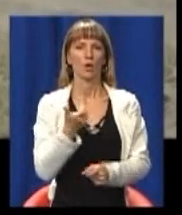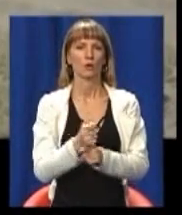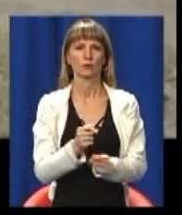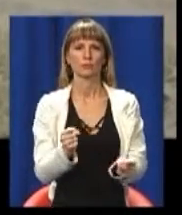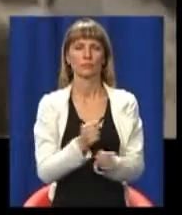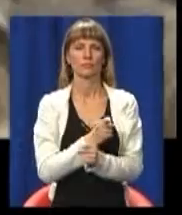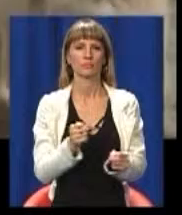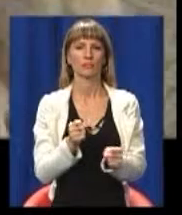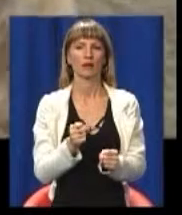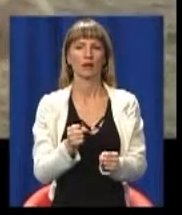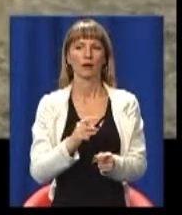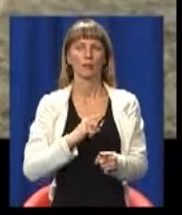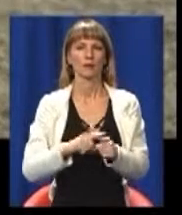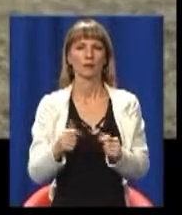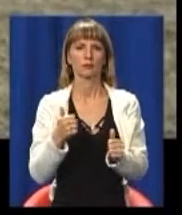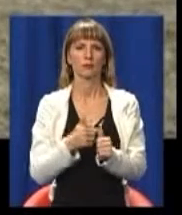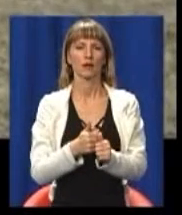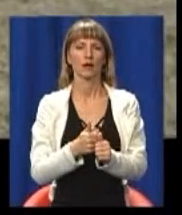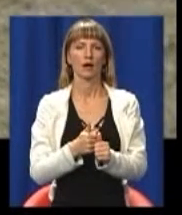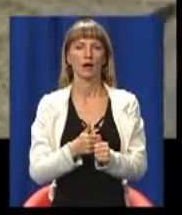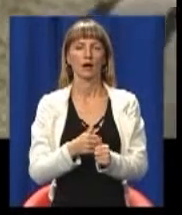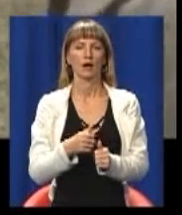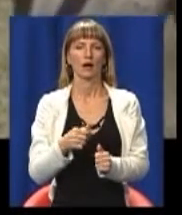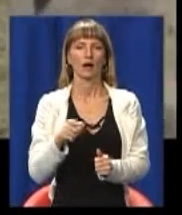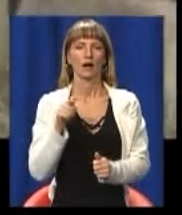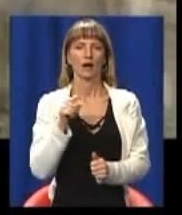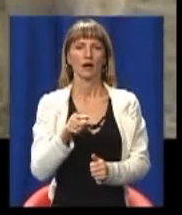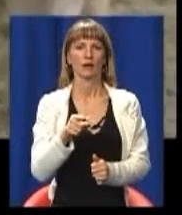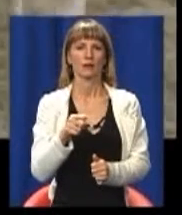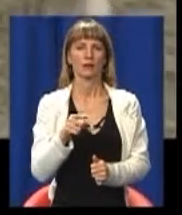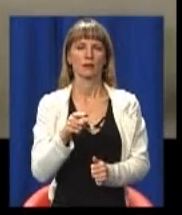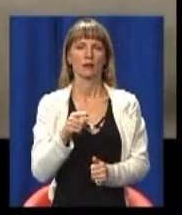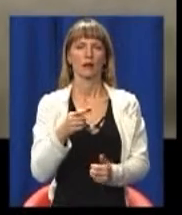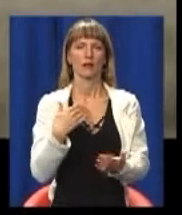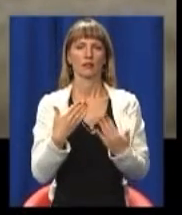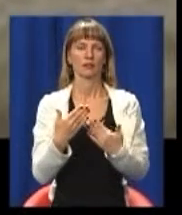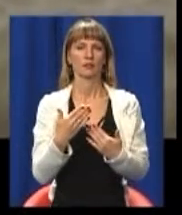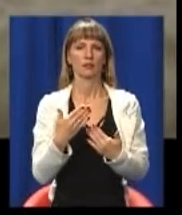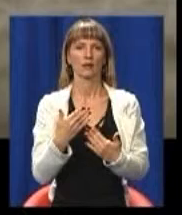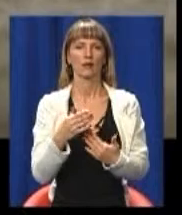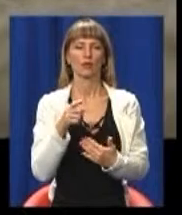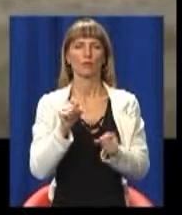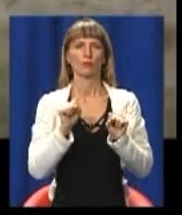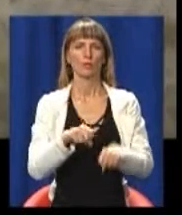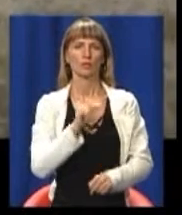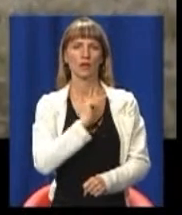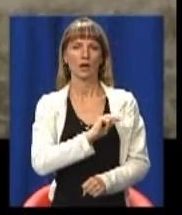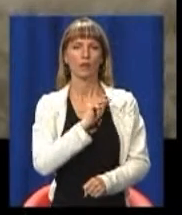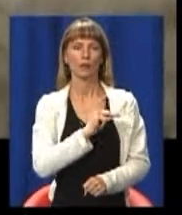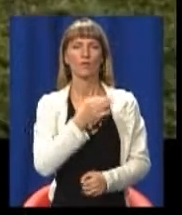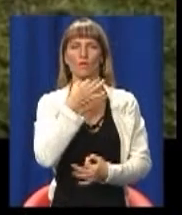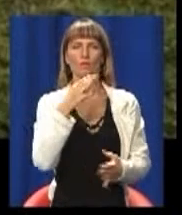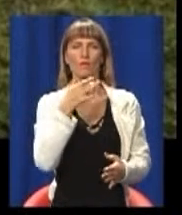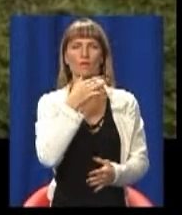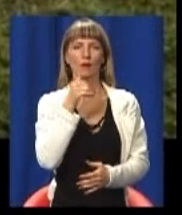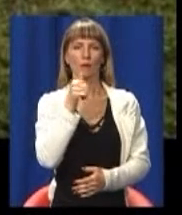блискавично готова до оборони. Витривалість боснійського торняка нерозумно ставити під сумніви. Вони можуть працювати в будь-яку погоду